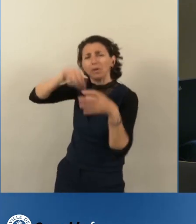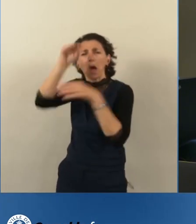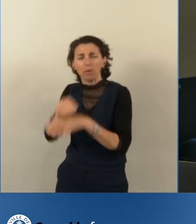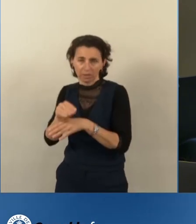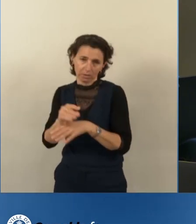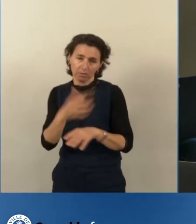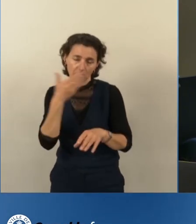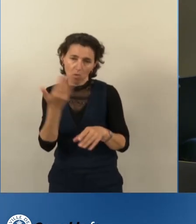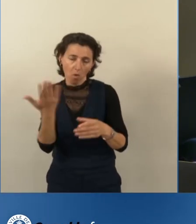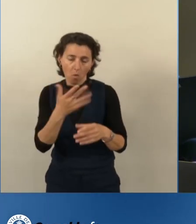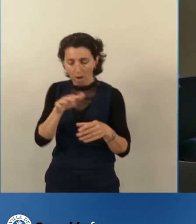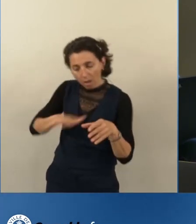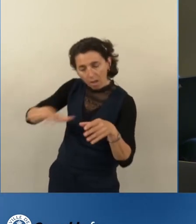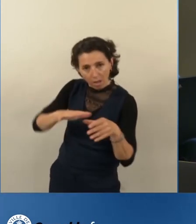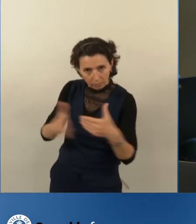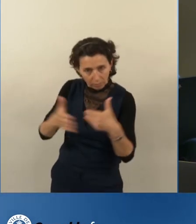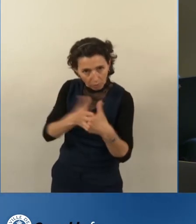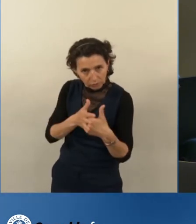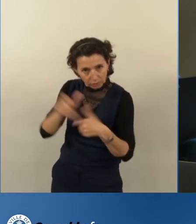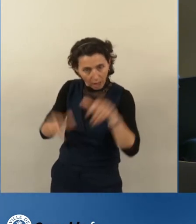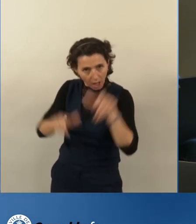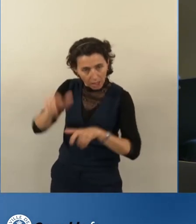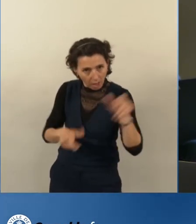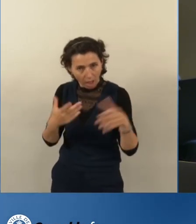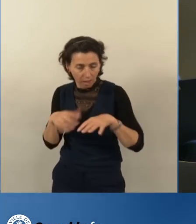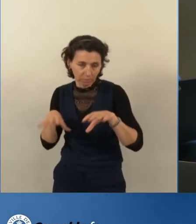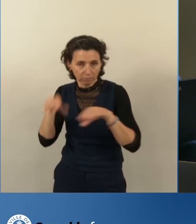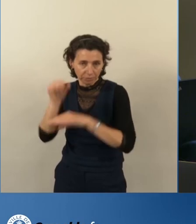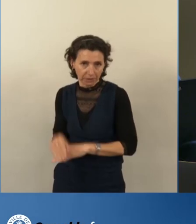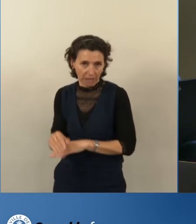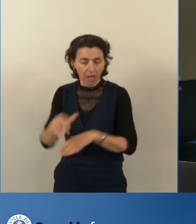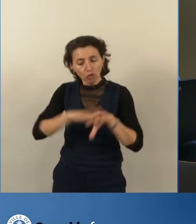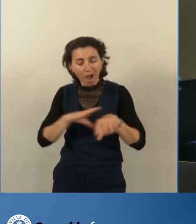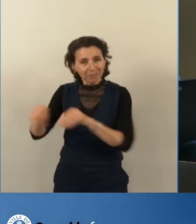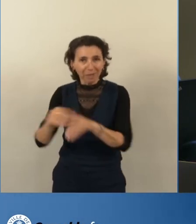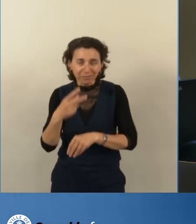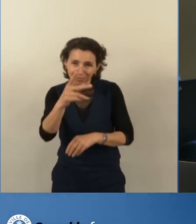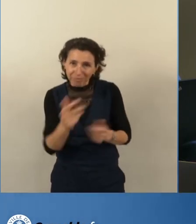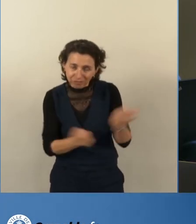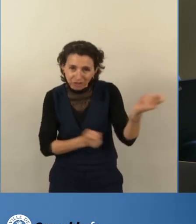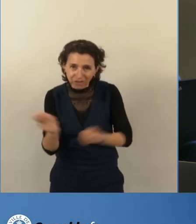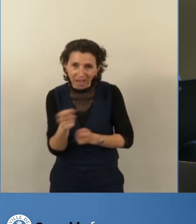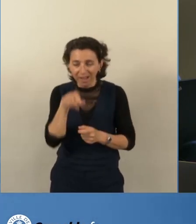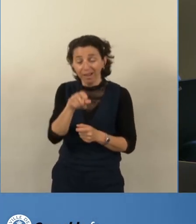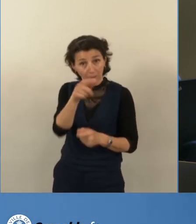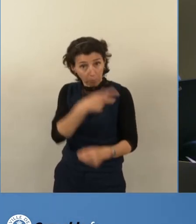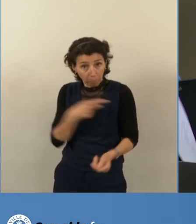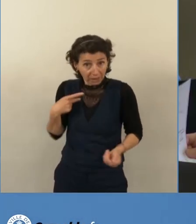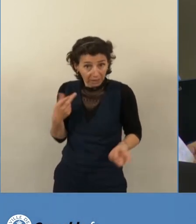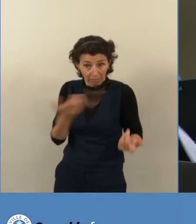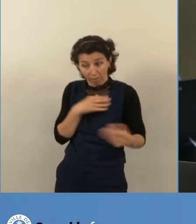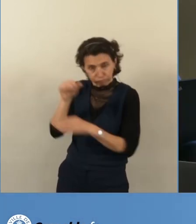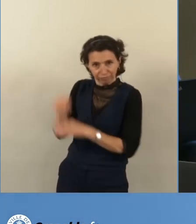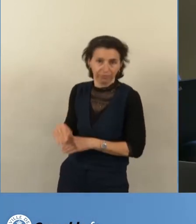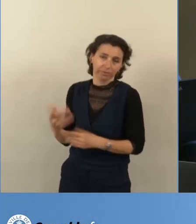devoir probablement pourriez-vous au moins vous localement sur les espaces qui vous appartiennent et donc vous donc vous êtes propriétaire